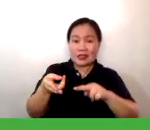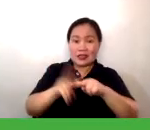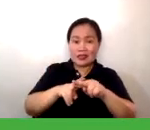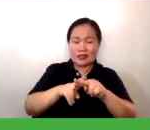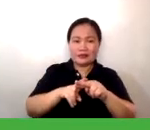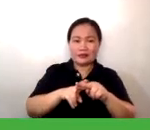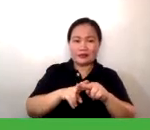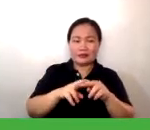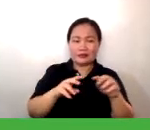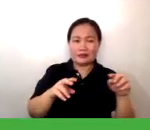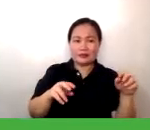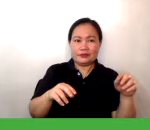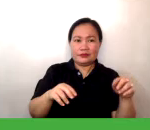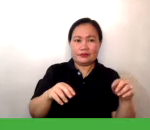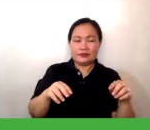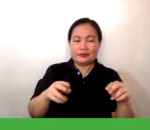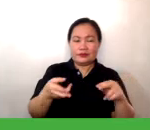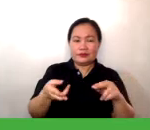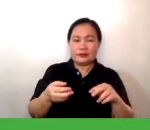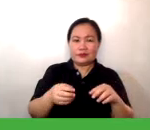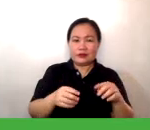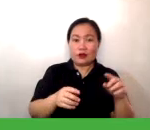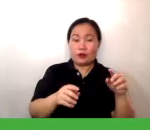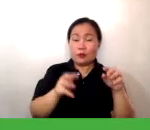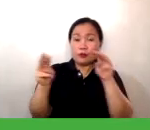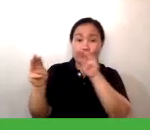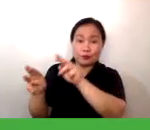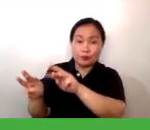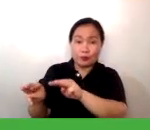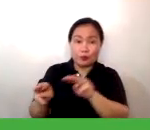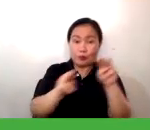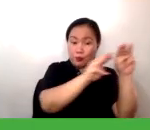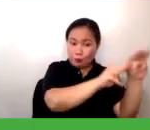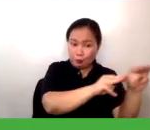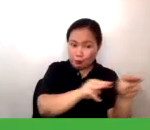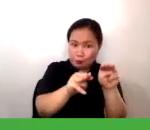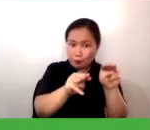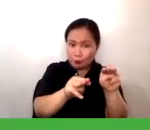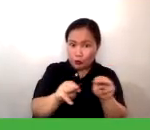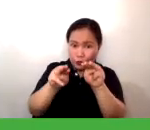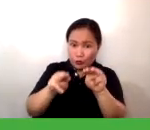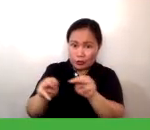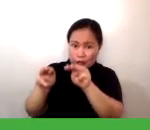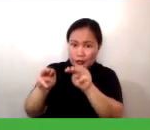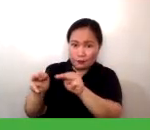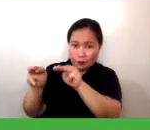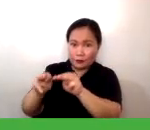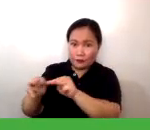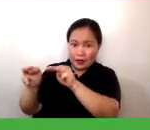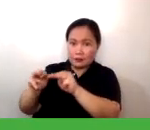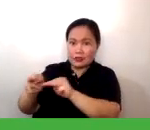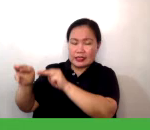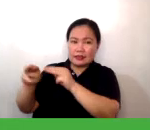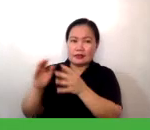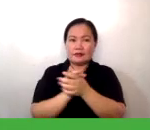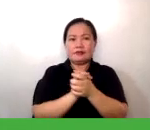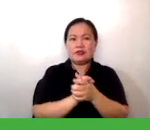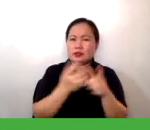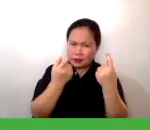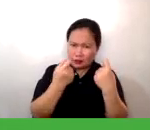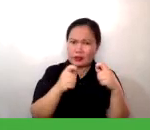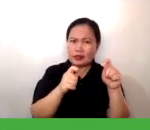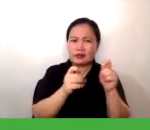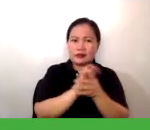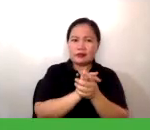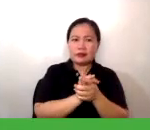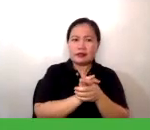6. So, 6. So, 1, 2, 3, 4, 5, 6.